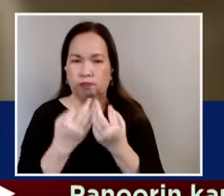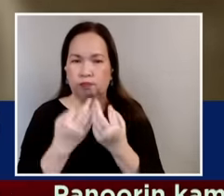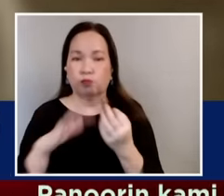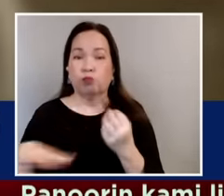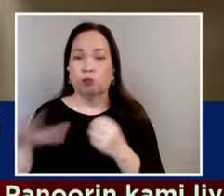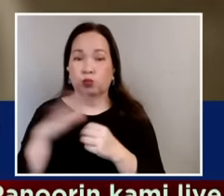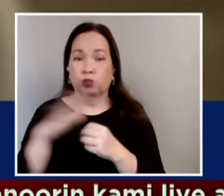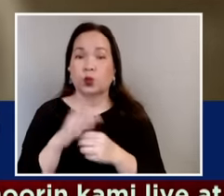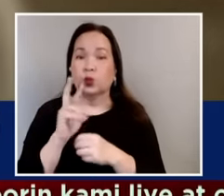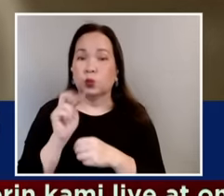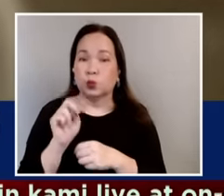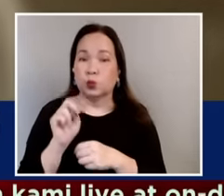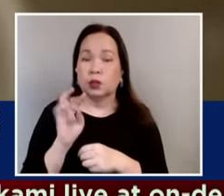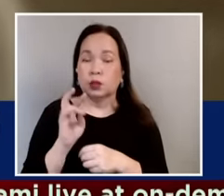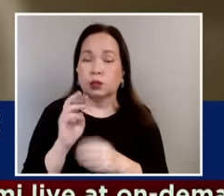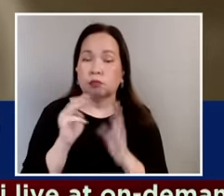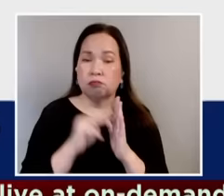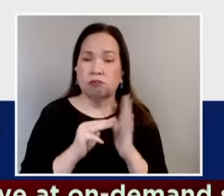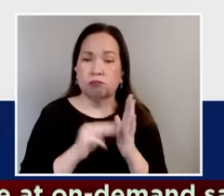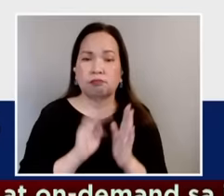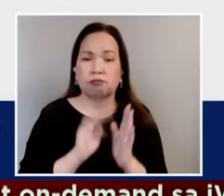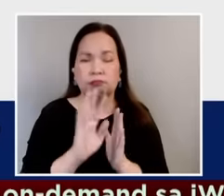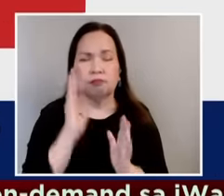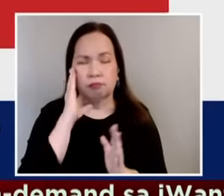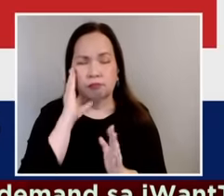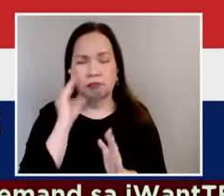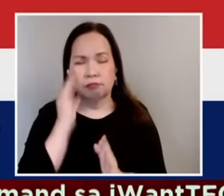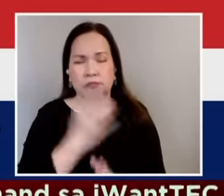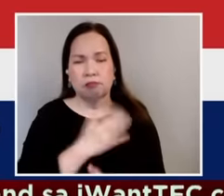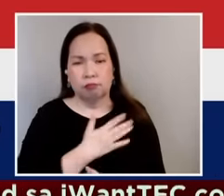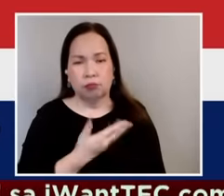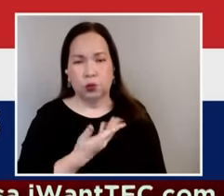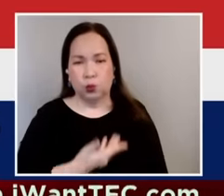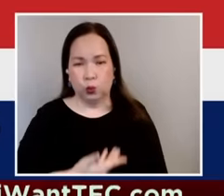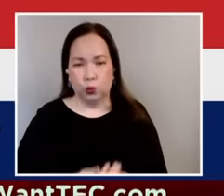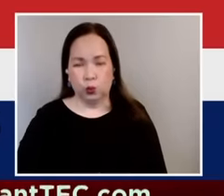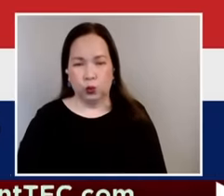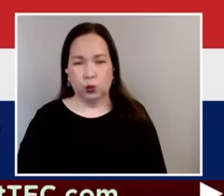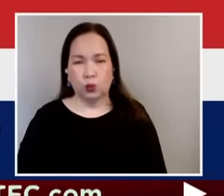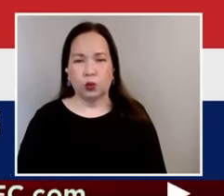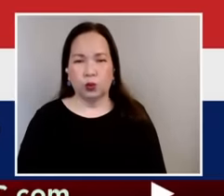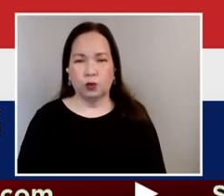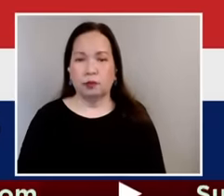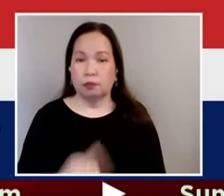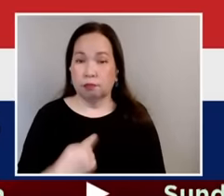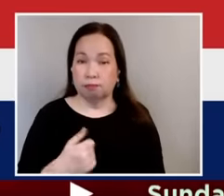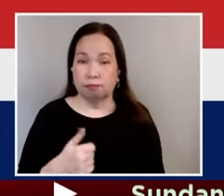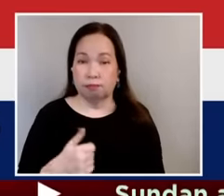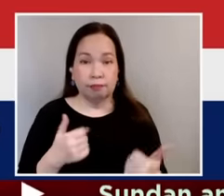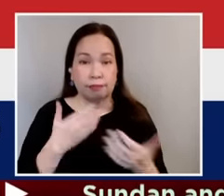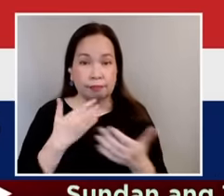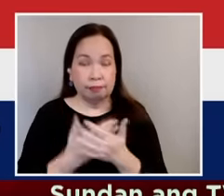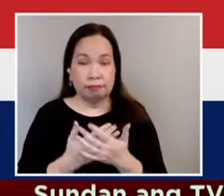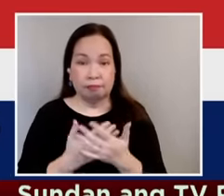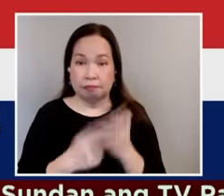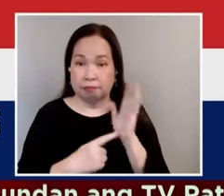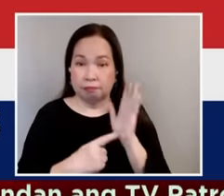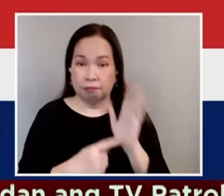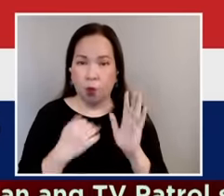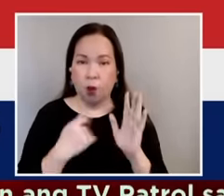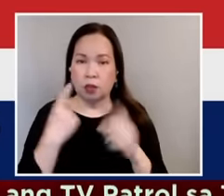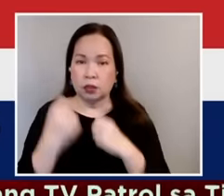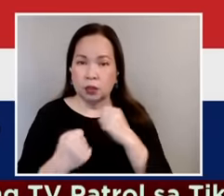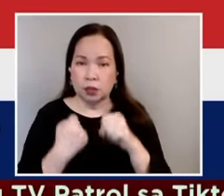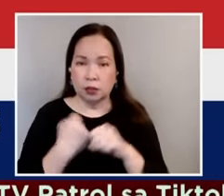ang nagsasabing nakararanas sila ng gutom. This is a good sign because annual average from